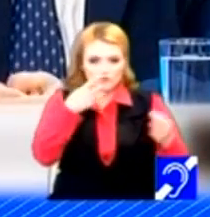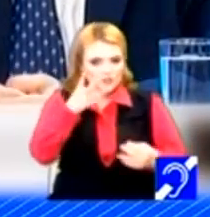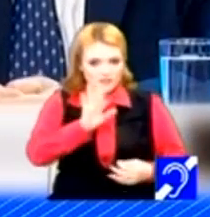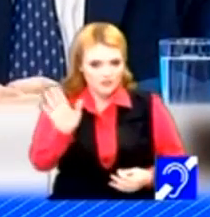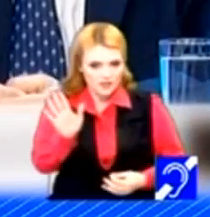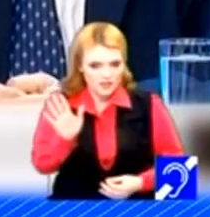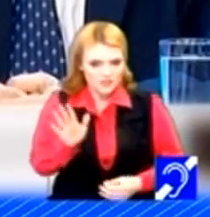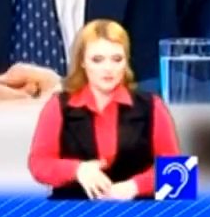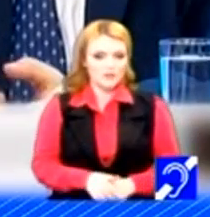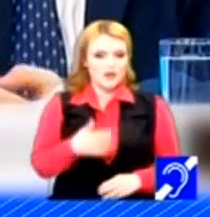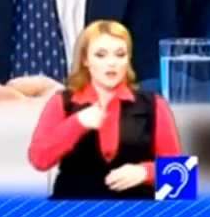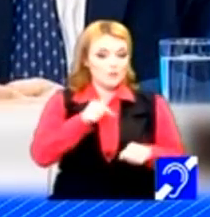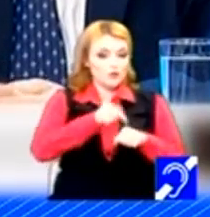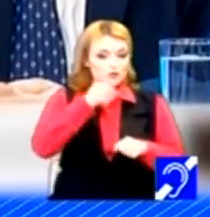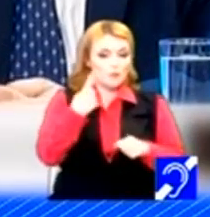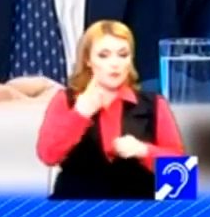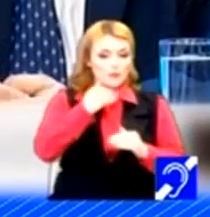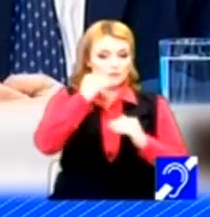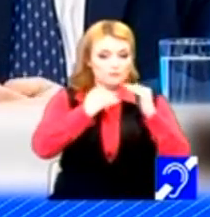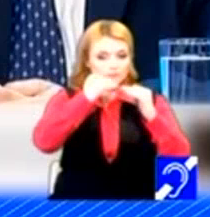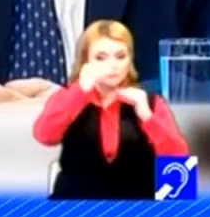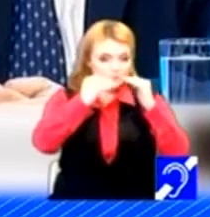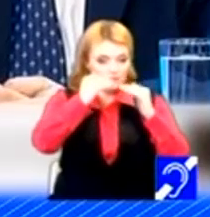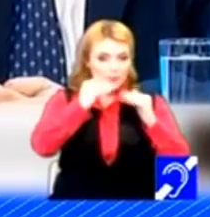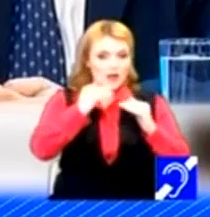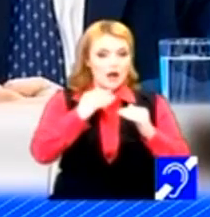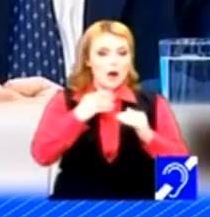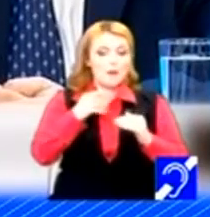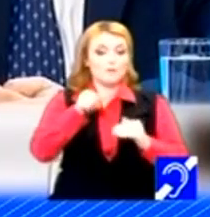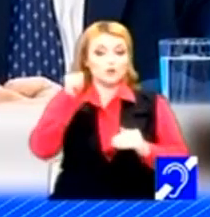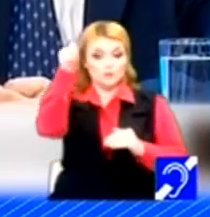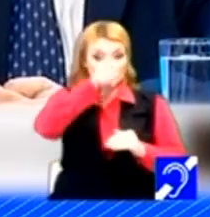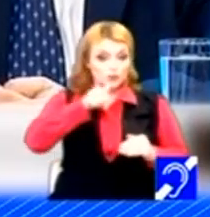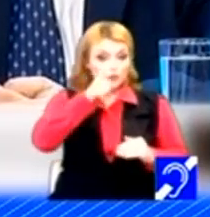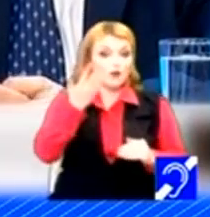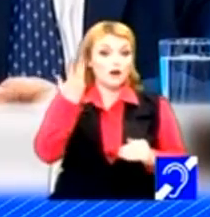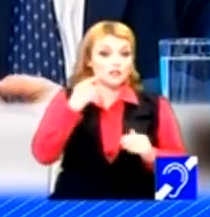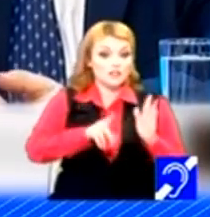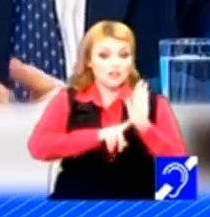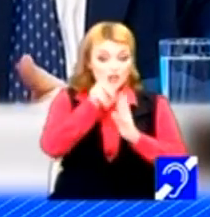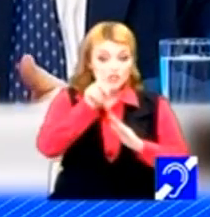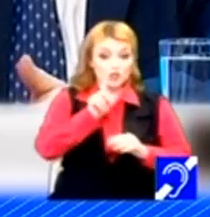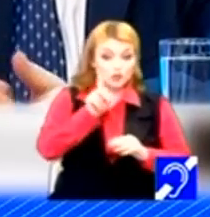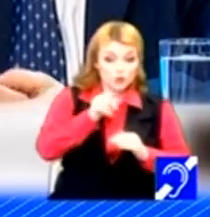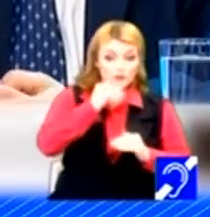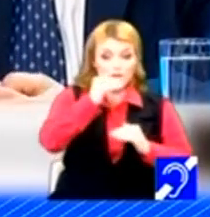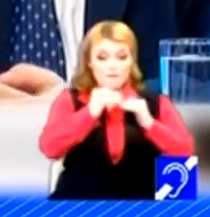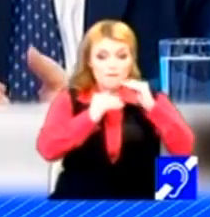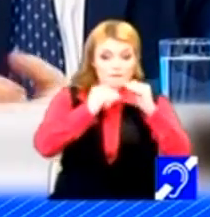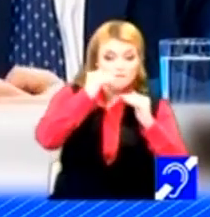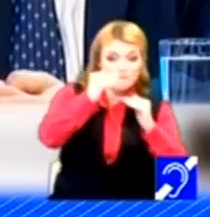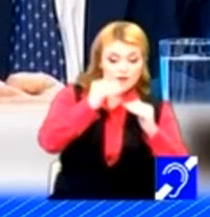primele semne de progres în a doua jumătate a anului trecut, când s-au făcut pași